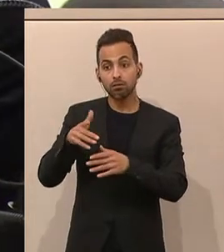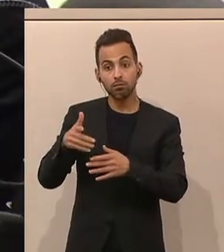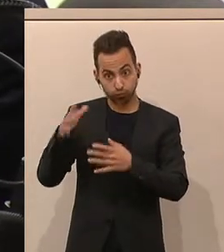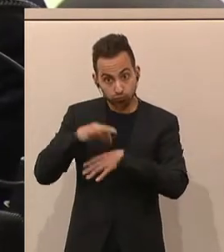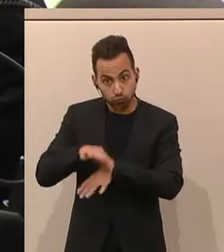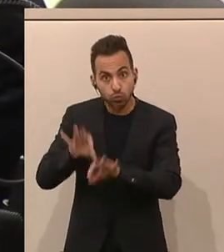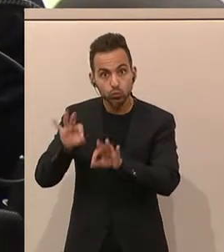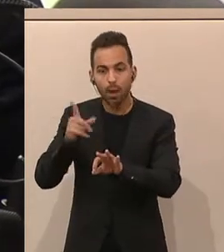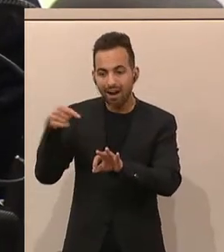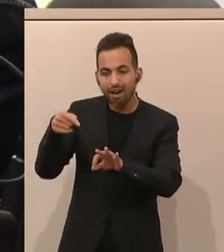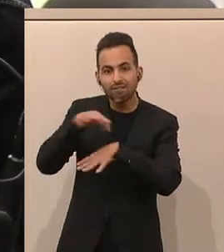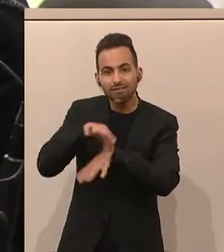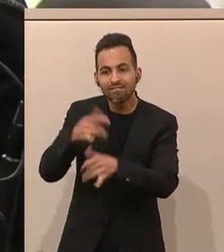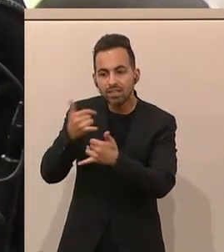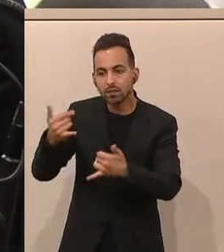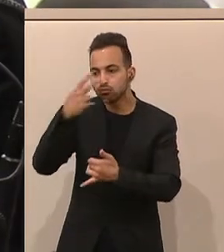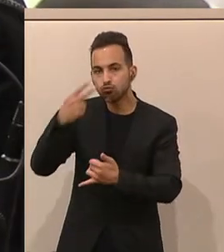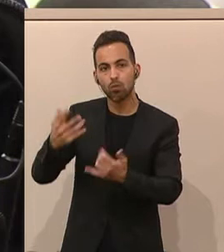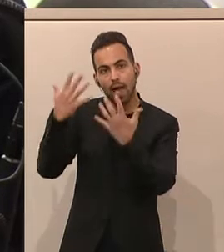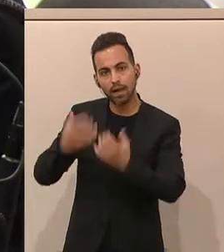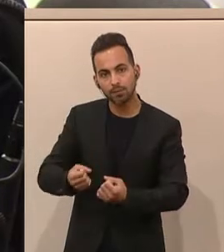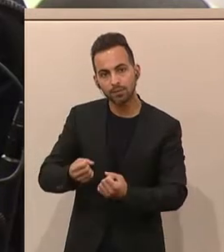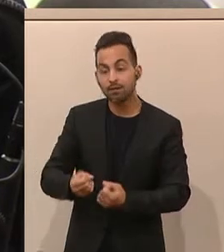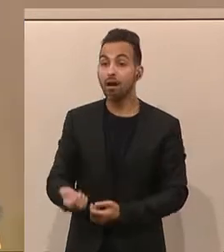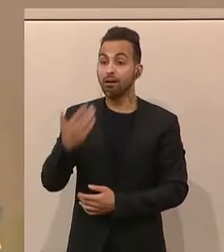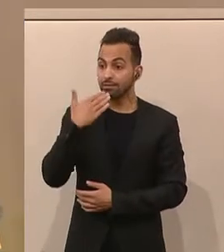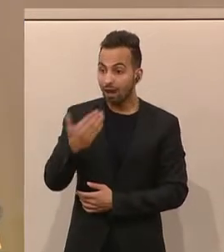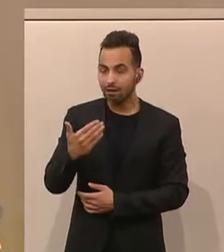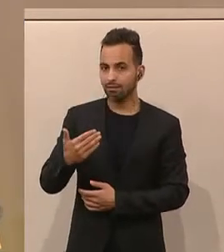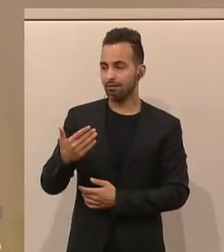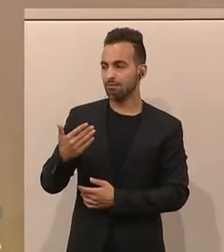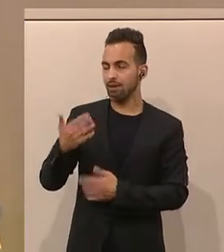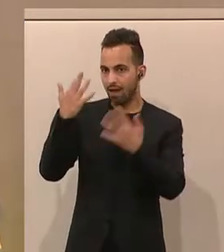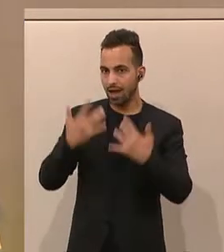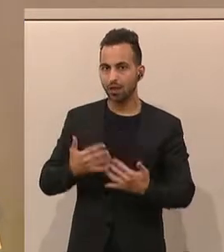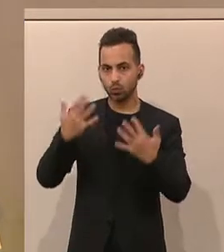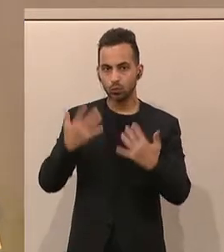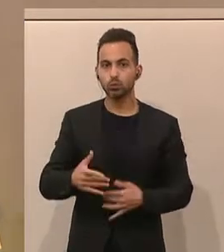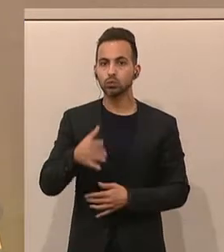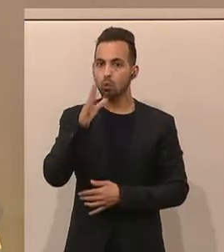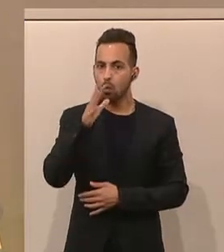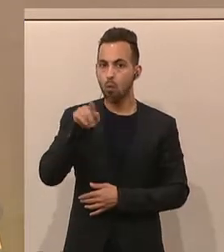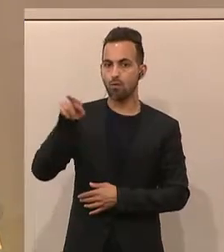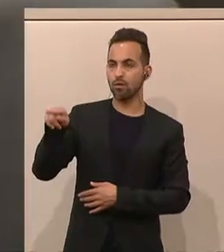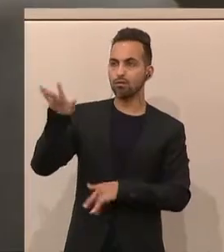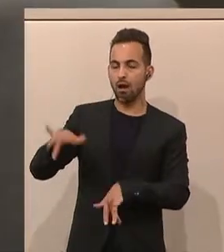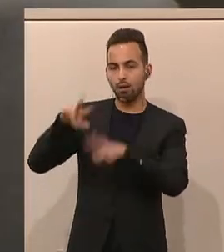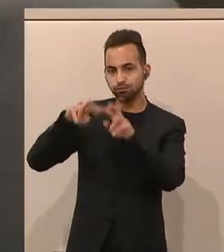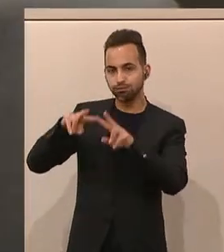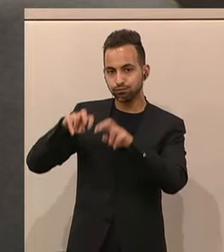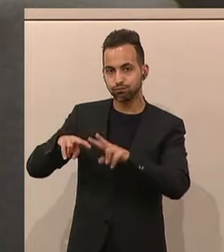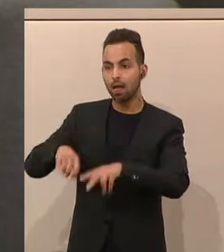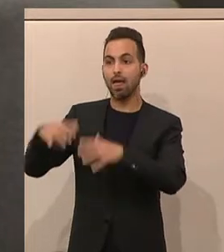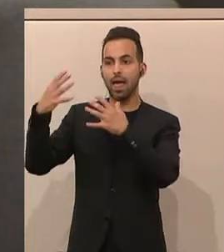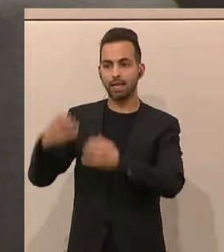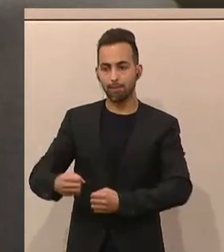bringt sozusagen die Ergebnisse. Und jetzt hat dankenswerterweise der Rechnungshof die ersten Ergebnisse